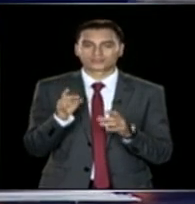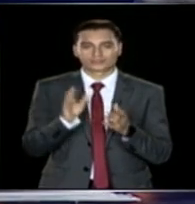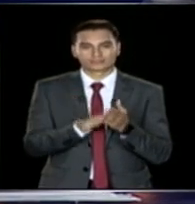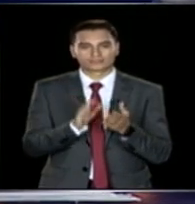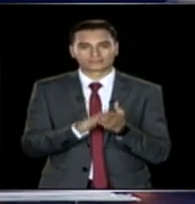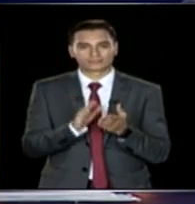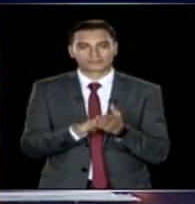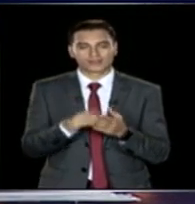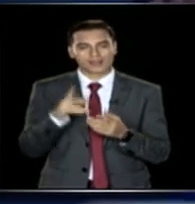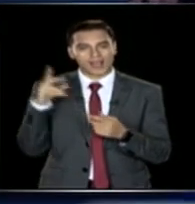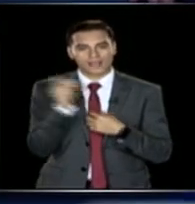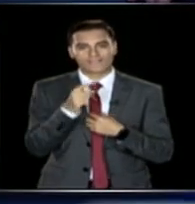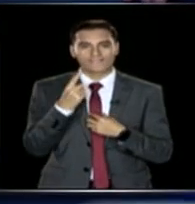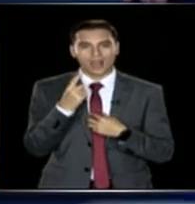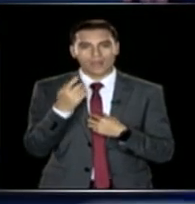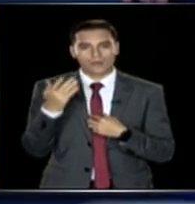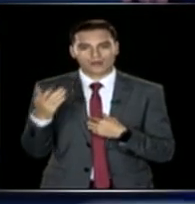برافو عليك. الهدف الاول،